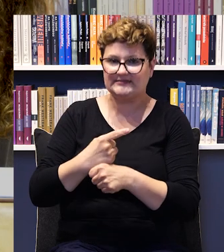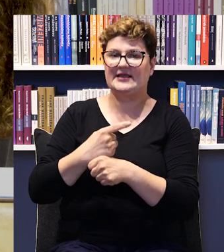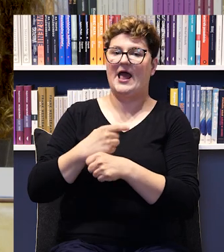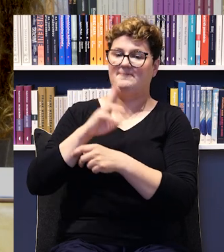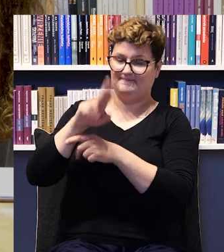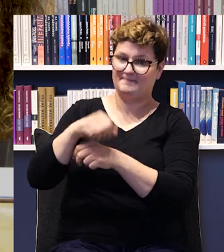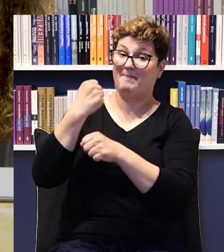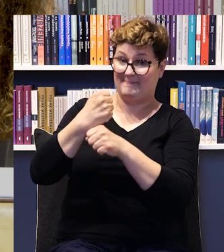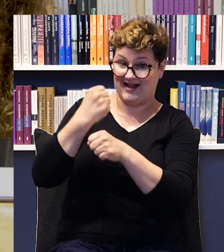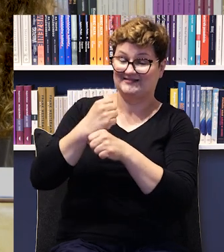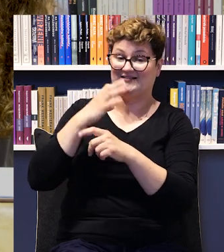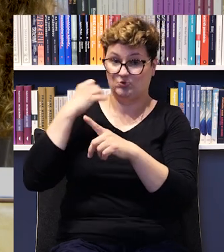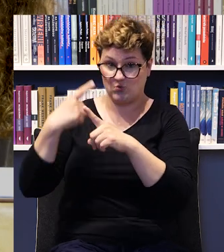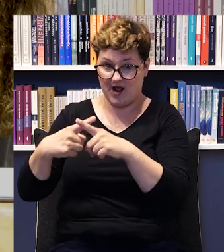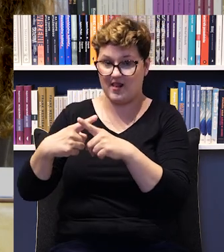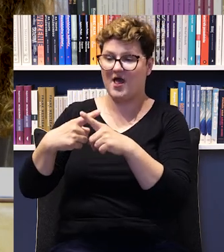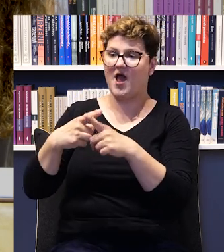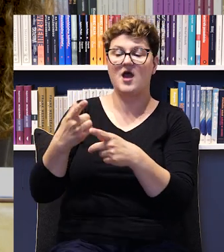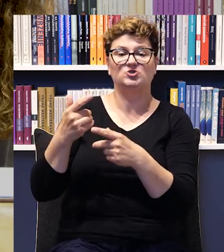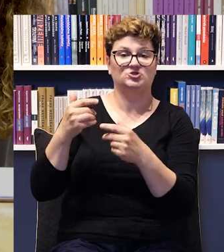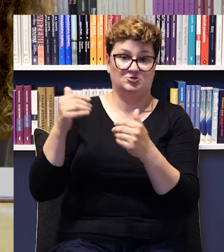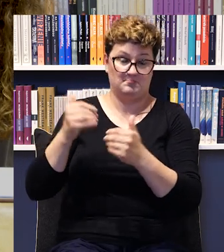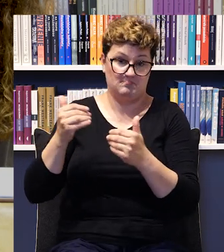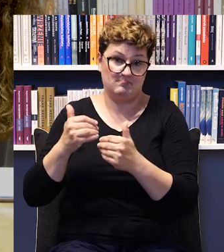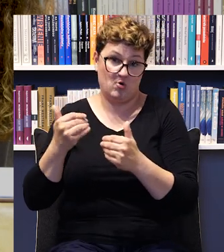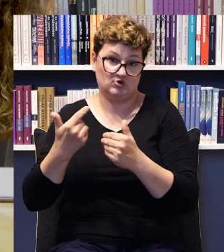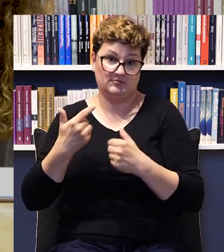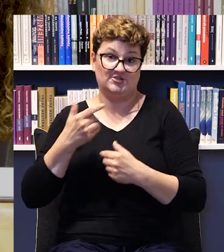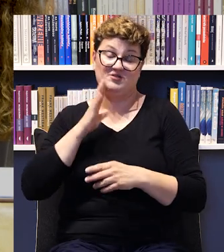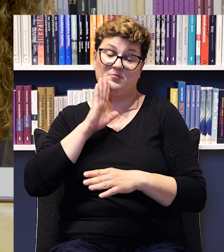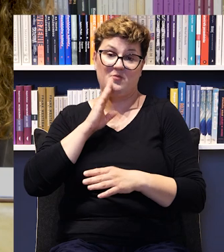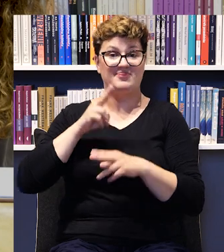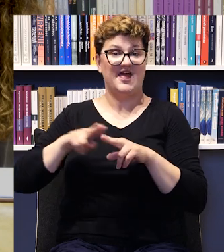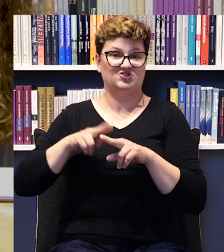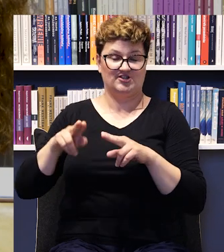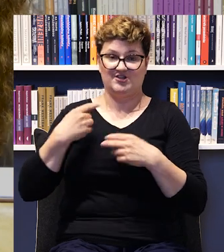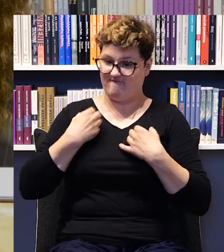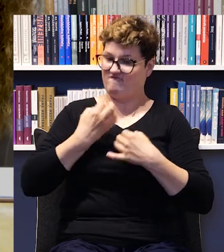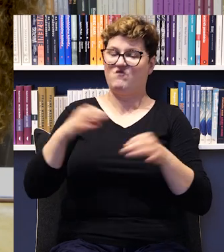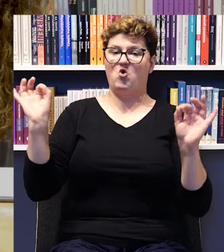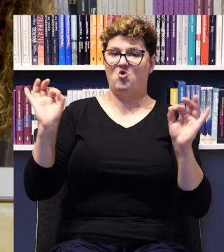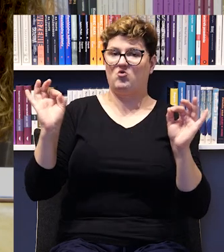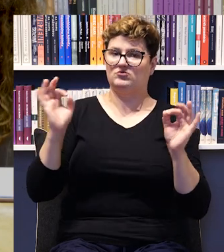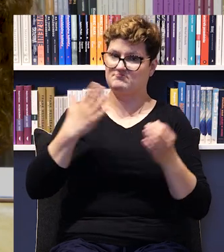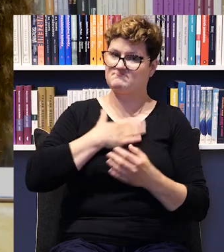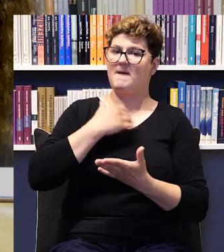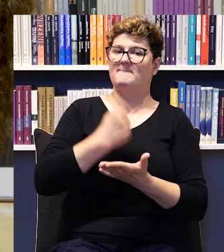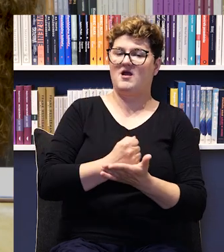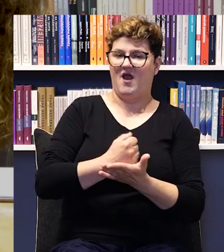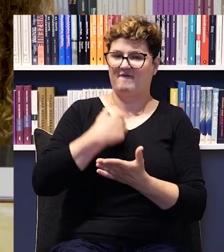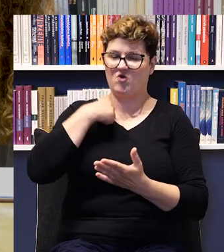pracę seksualną może być narzędziem emancypacji, może być takim narzędziem właśnie odzyskania sprawczości,